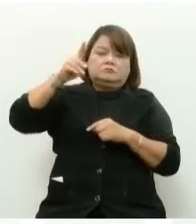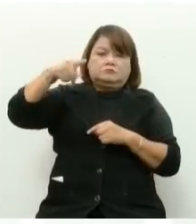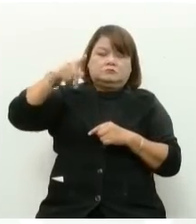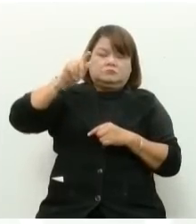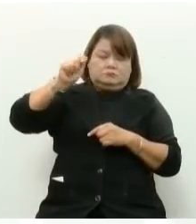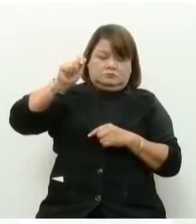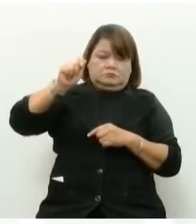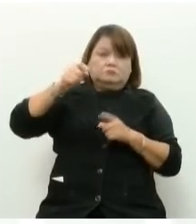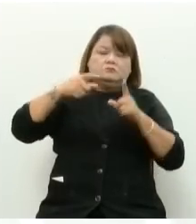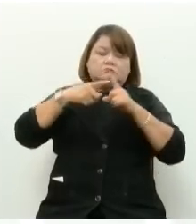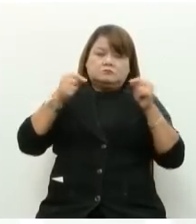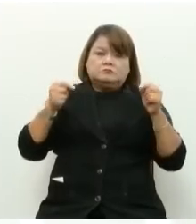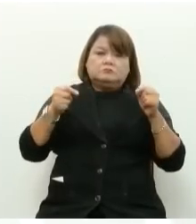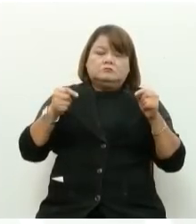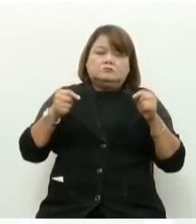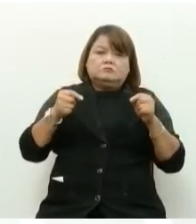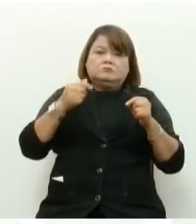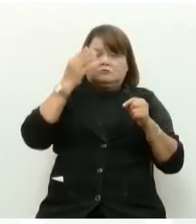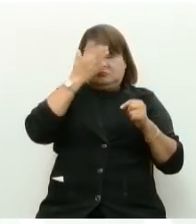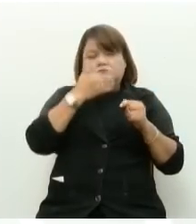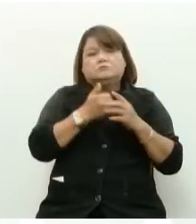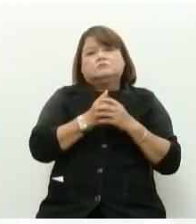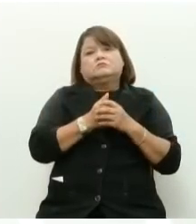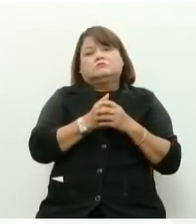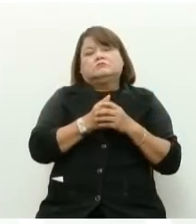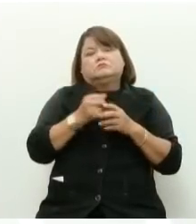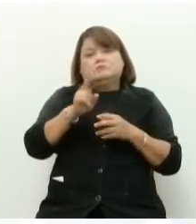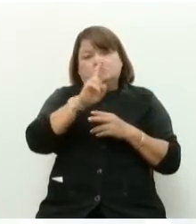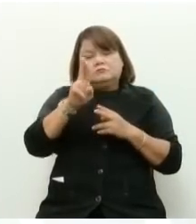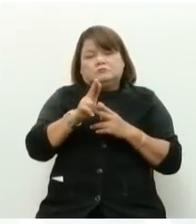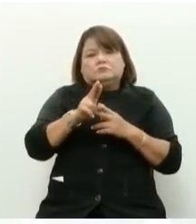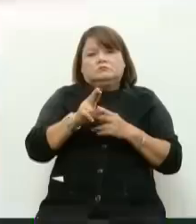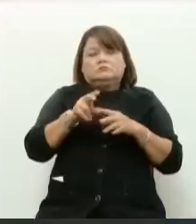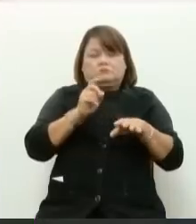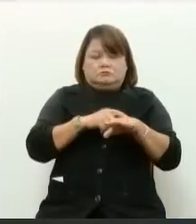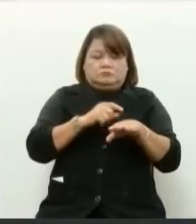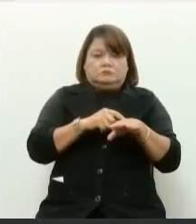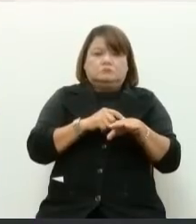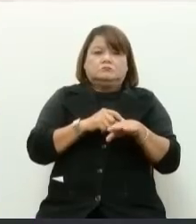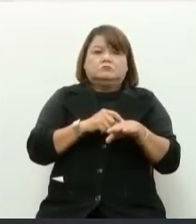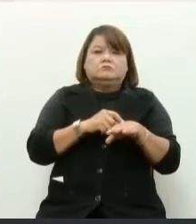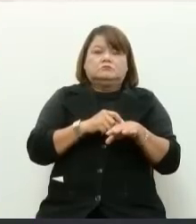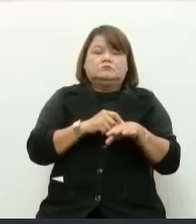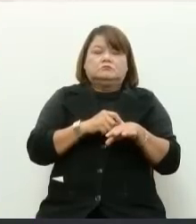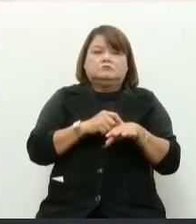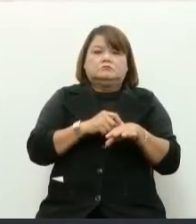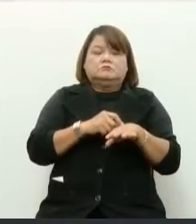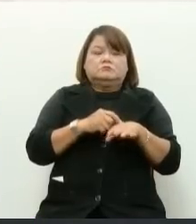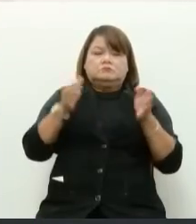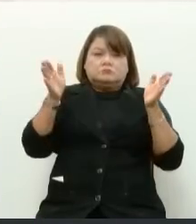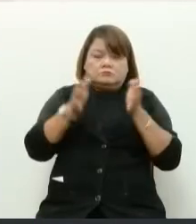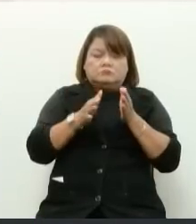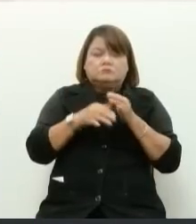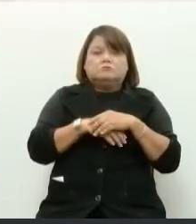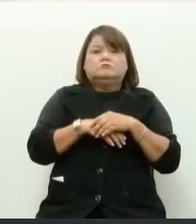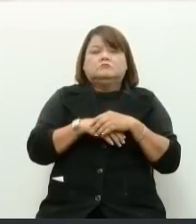ป็นเรื่องที่แบบที่จริงมันสวยงามจริงๆนะครับเพราะว่ามันใช้ระยะเวลาที่มันสั้นอ่ะแล้ว